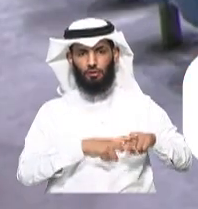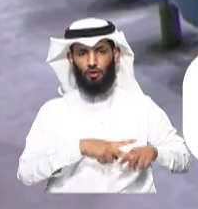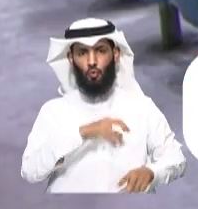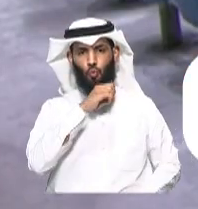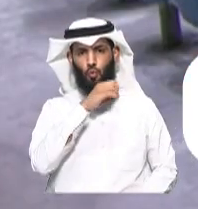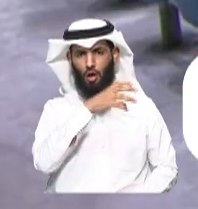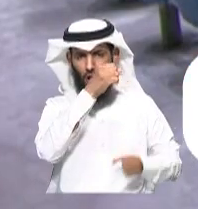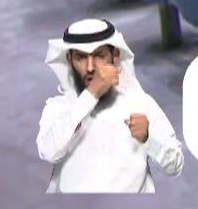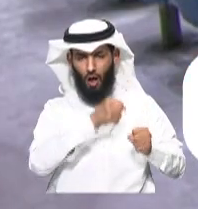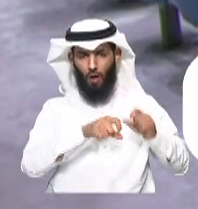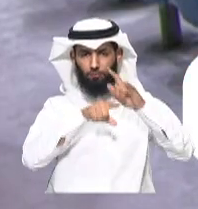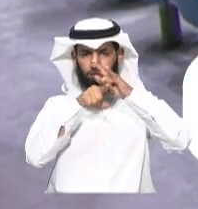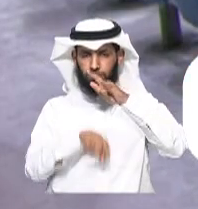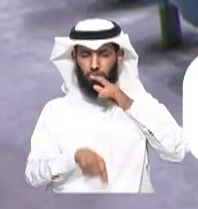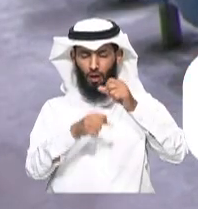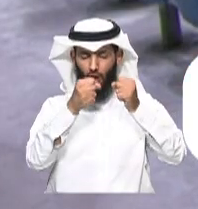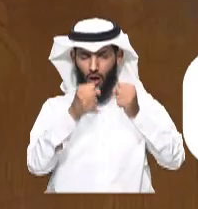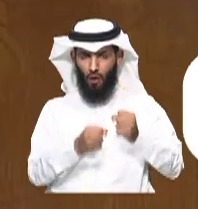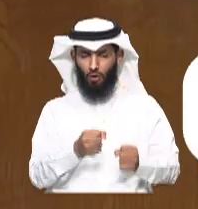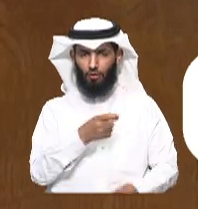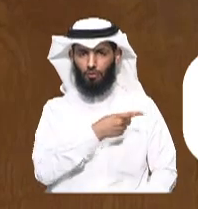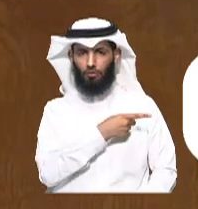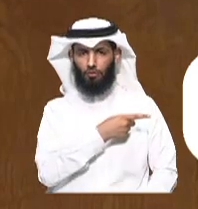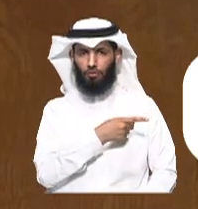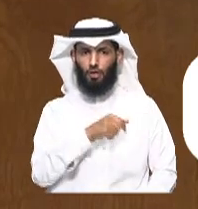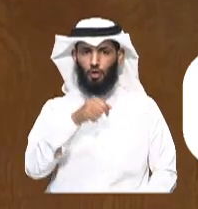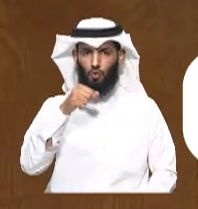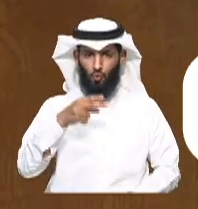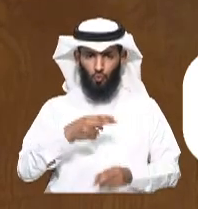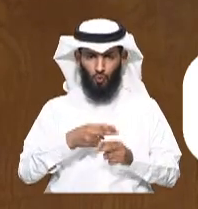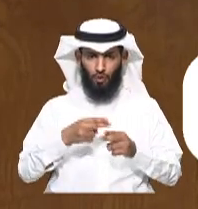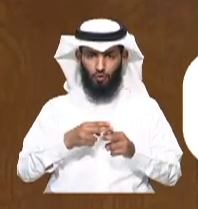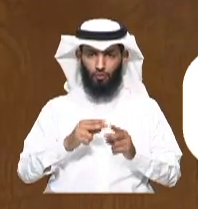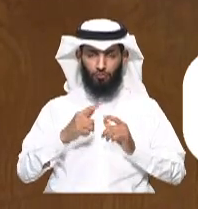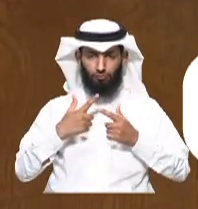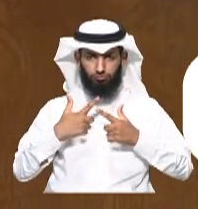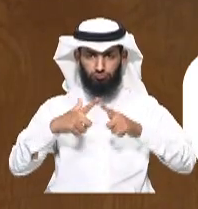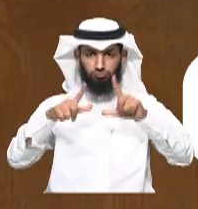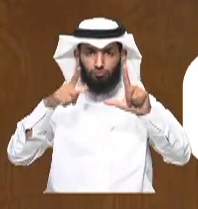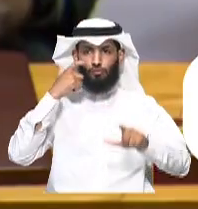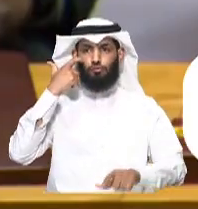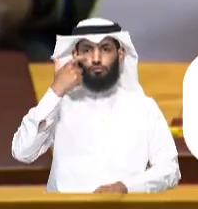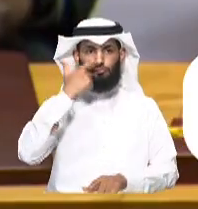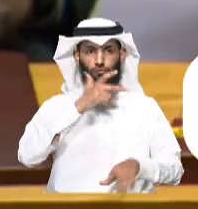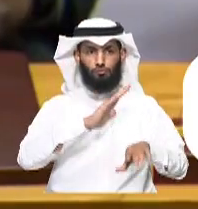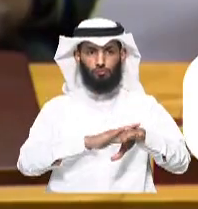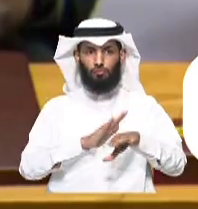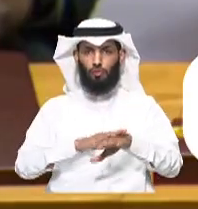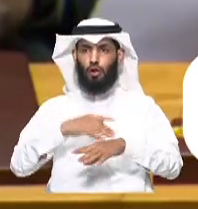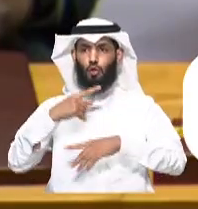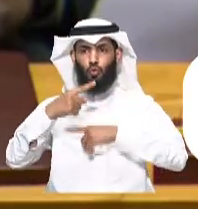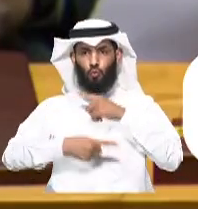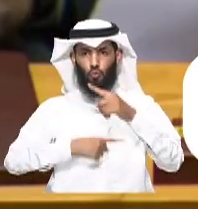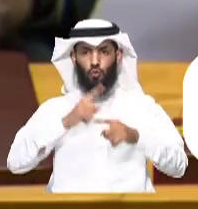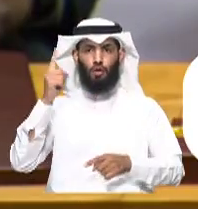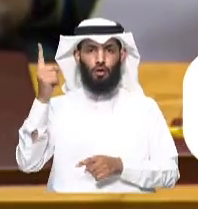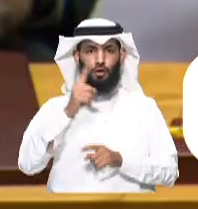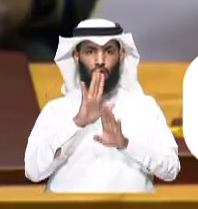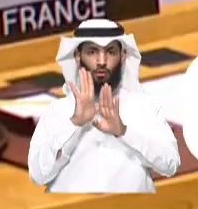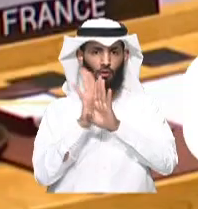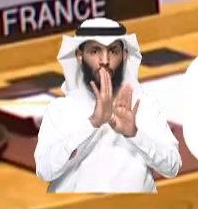وطالبت دوله الكويت المجتمع الدولي باستمرار دعم وكاله الاونر على الصعيد السياسي والمالي